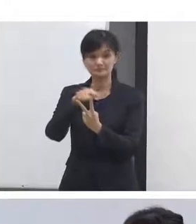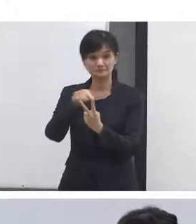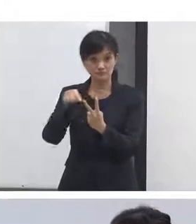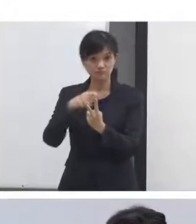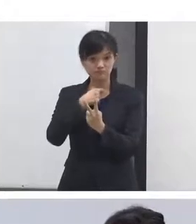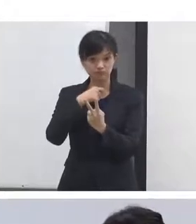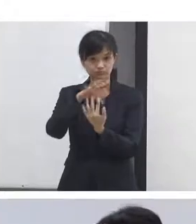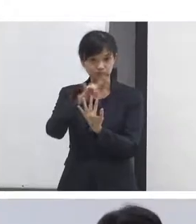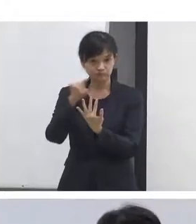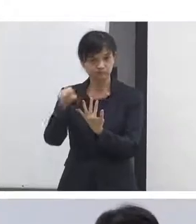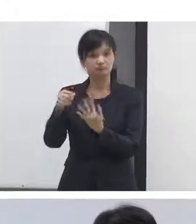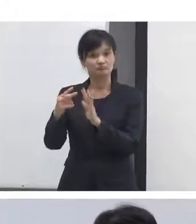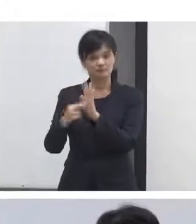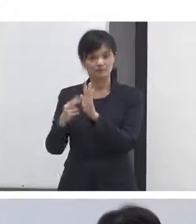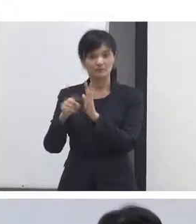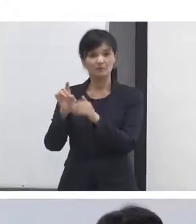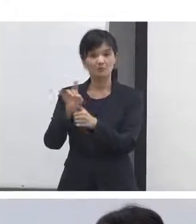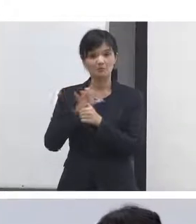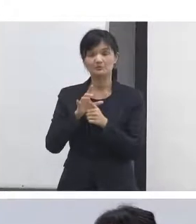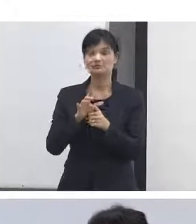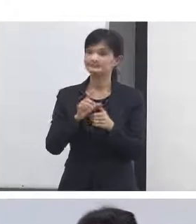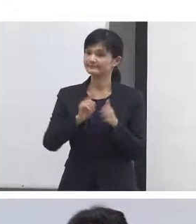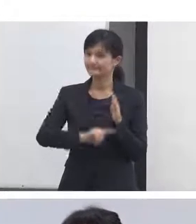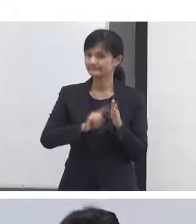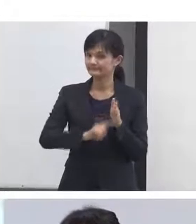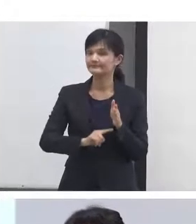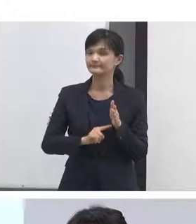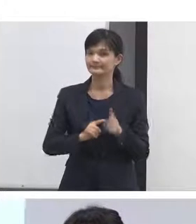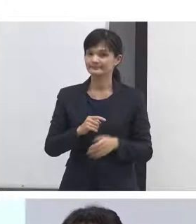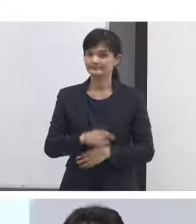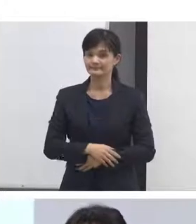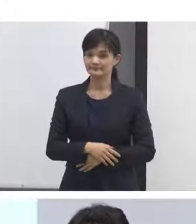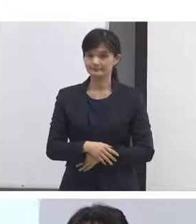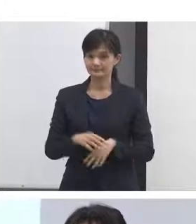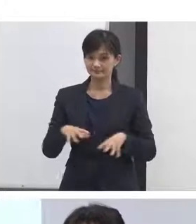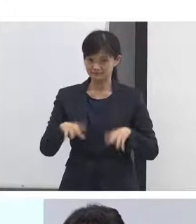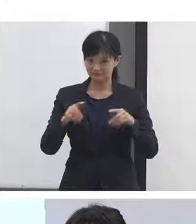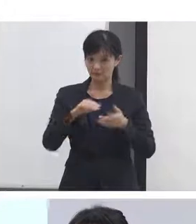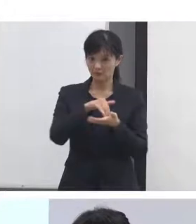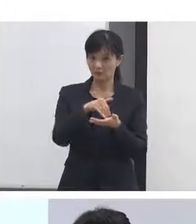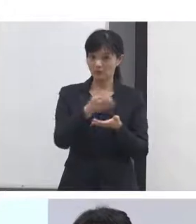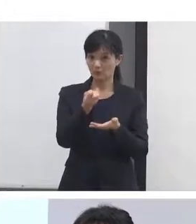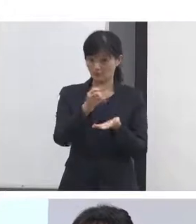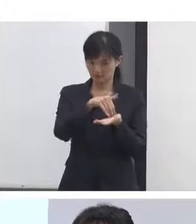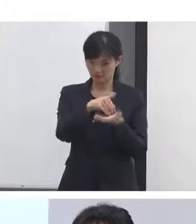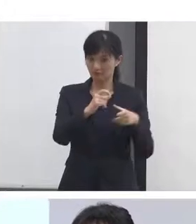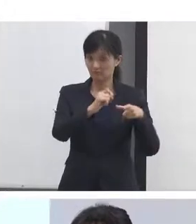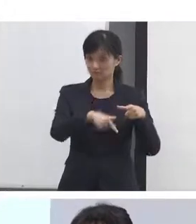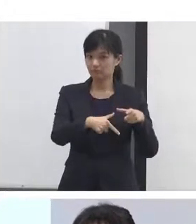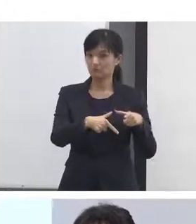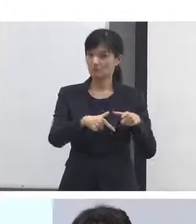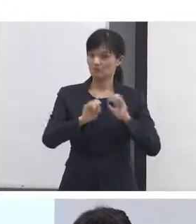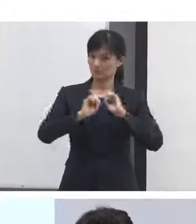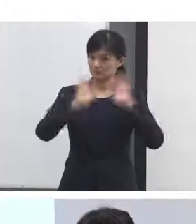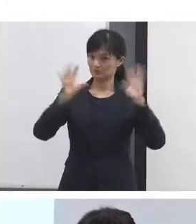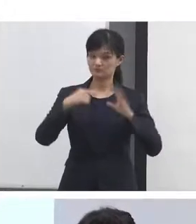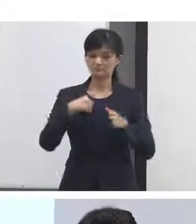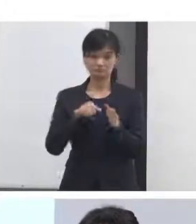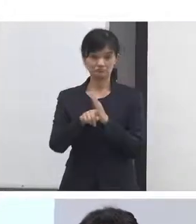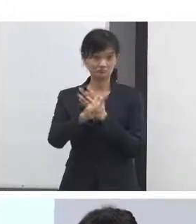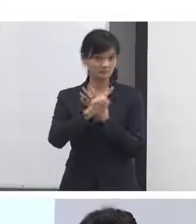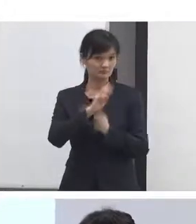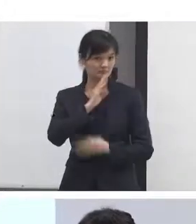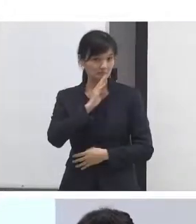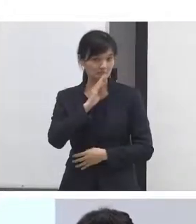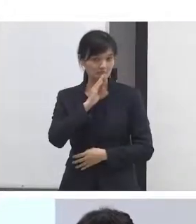子来讲会比较简单哈。就是说，其实简单来讲，就是说一开始微软说我们是专业者，所